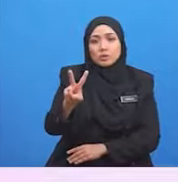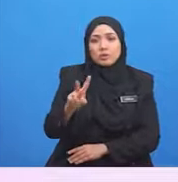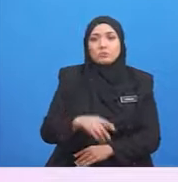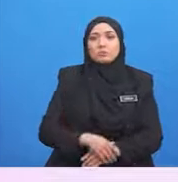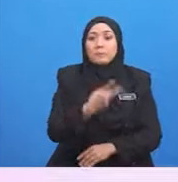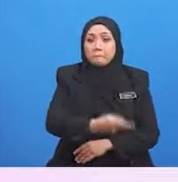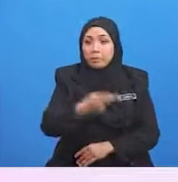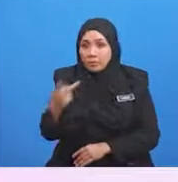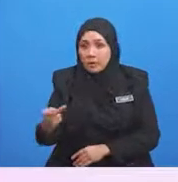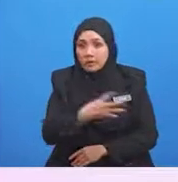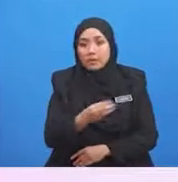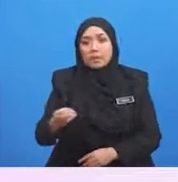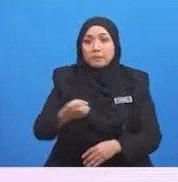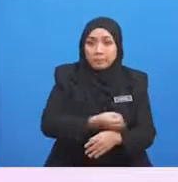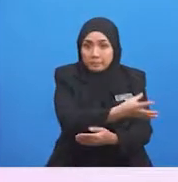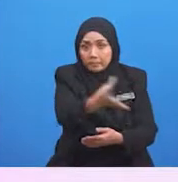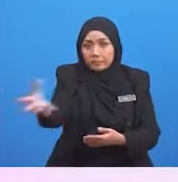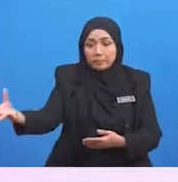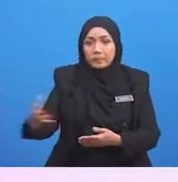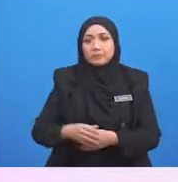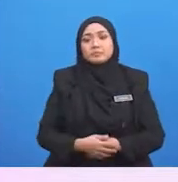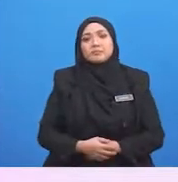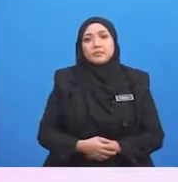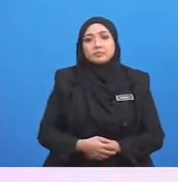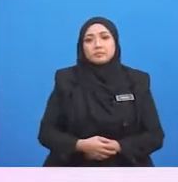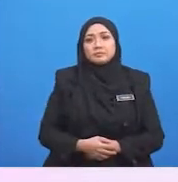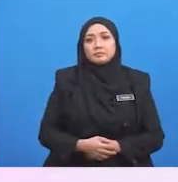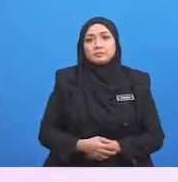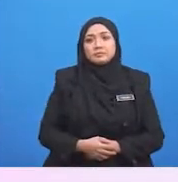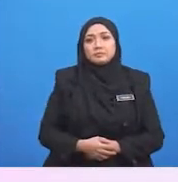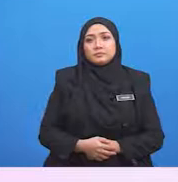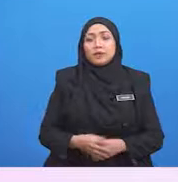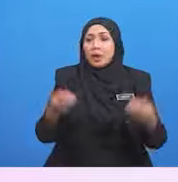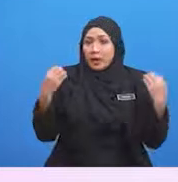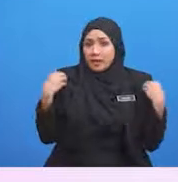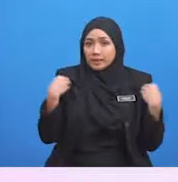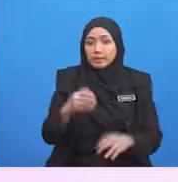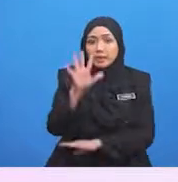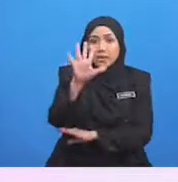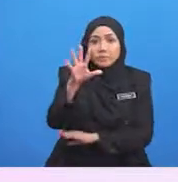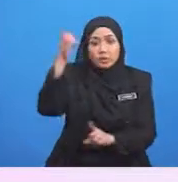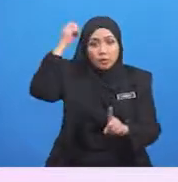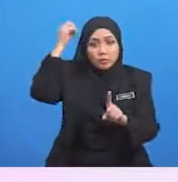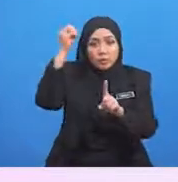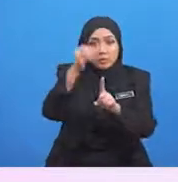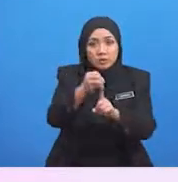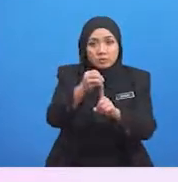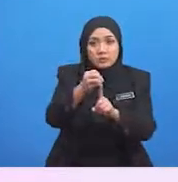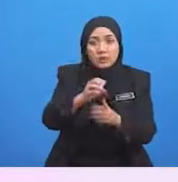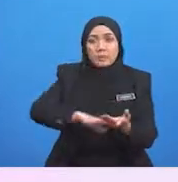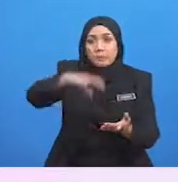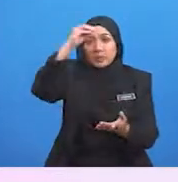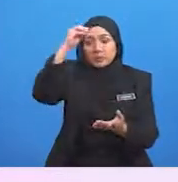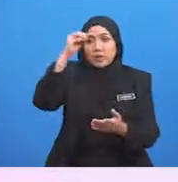dan pengedaran. Para pelajar sekalian, terdapat 5 objektif untuk